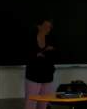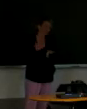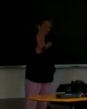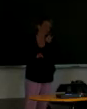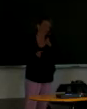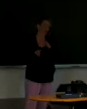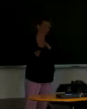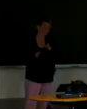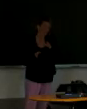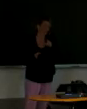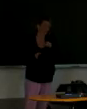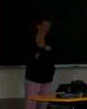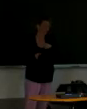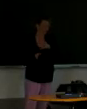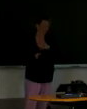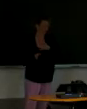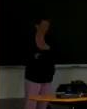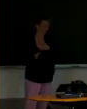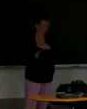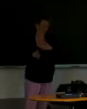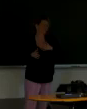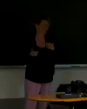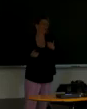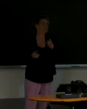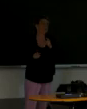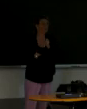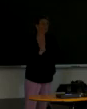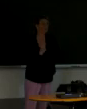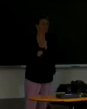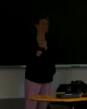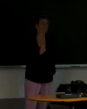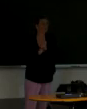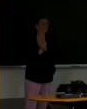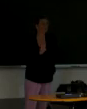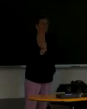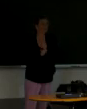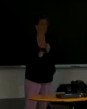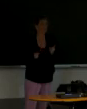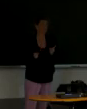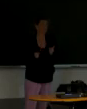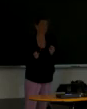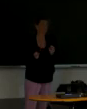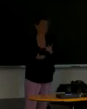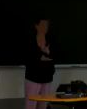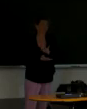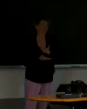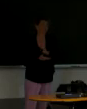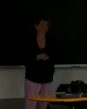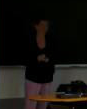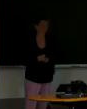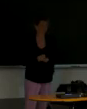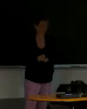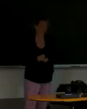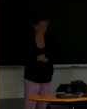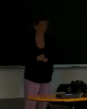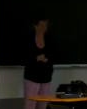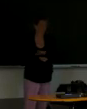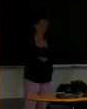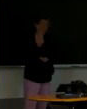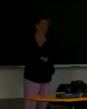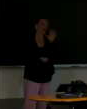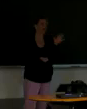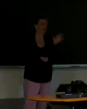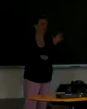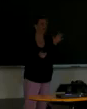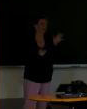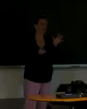darà le soddisfazioni e, perché no, anche il lavoro in tempi abbastanza brevi. Gli altri aspetti sono strettamente, diciamo, legati all'ingegneria